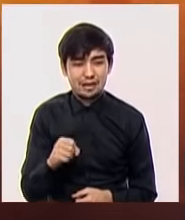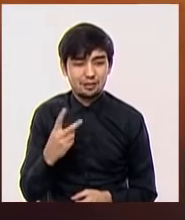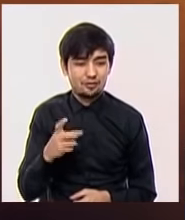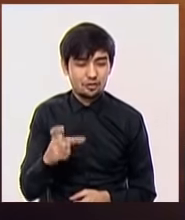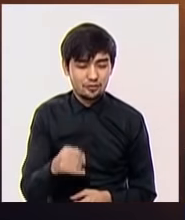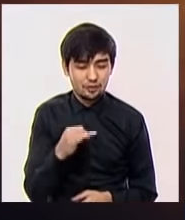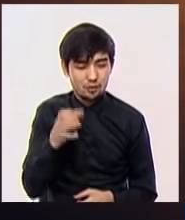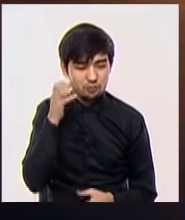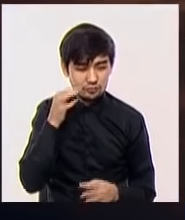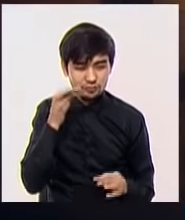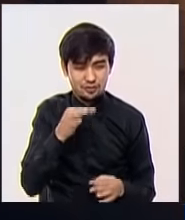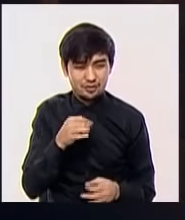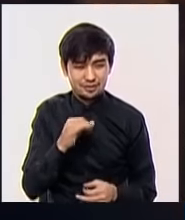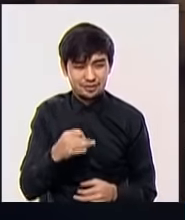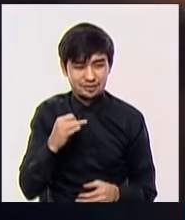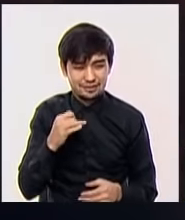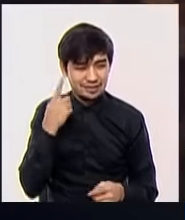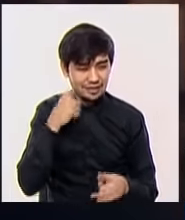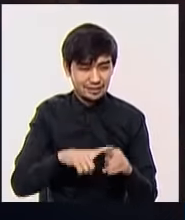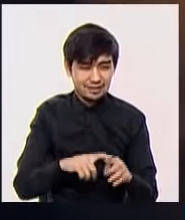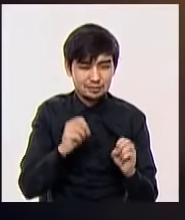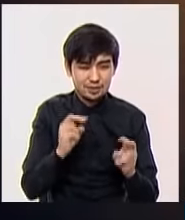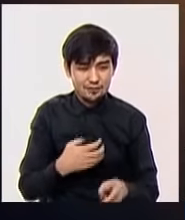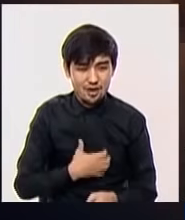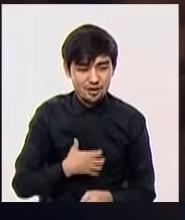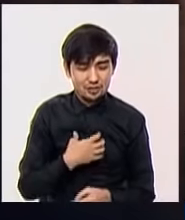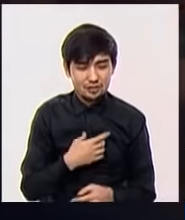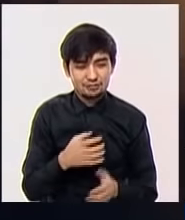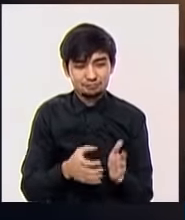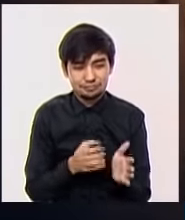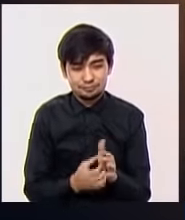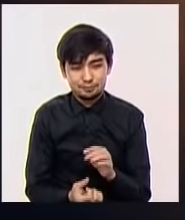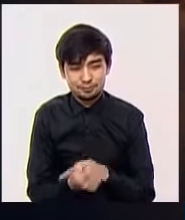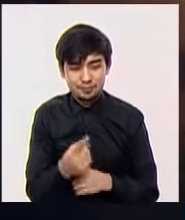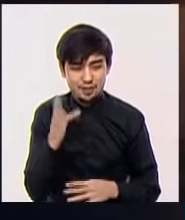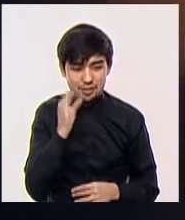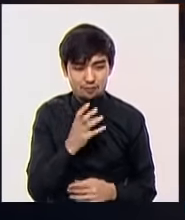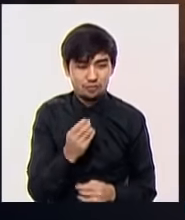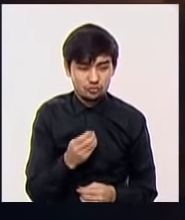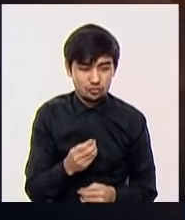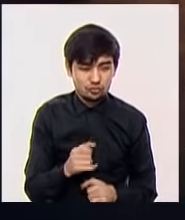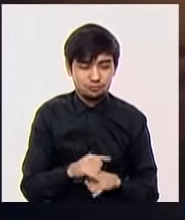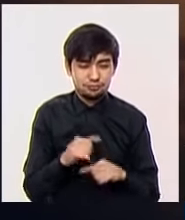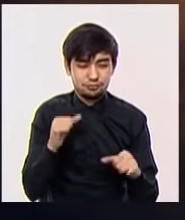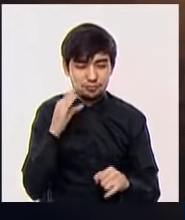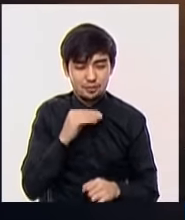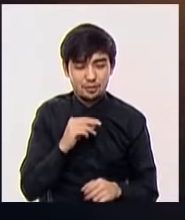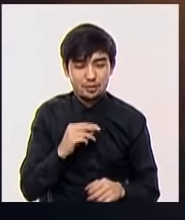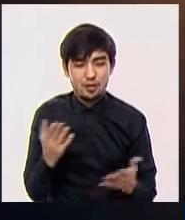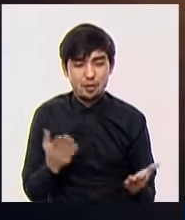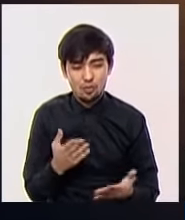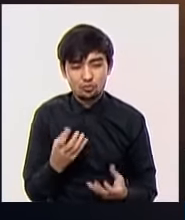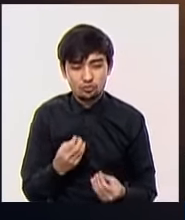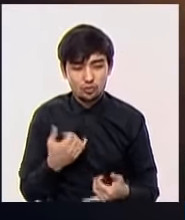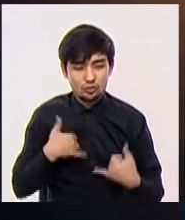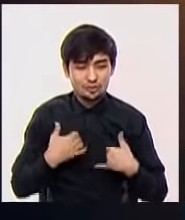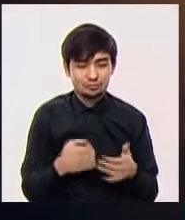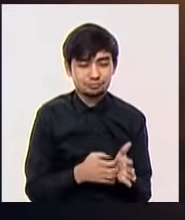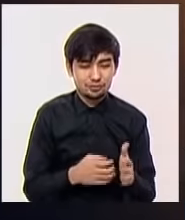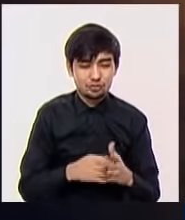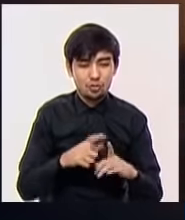образовании именно на технические специальности этот дефицит может стать еще очевиднее каких еще педагогов не